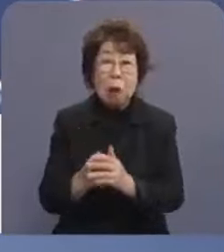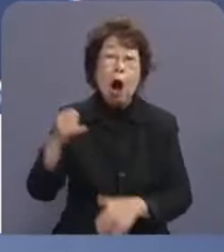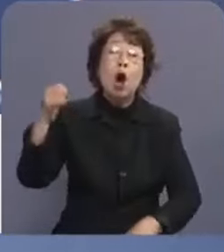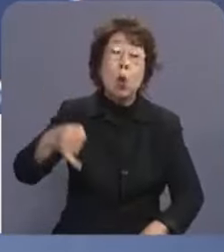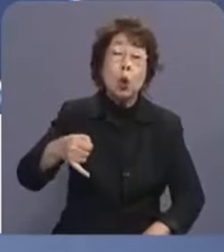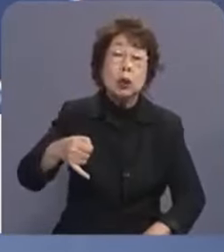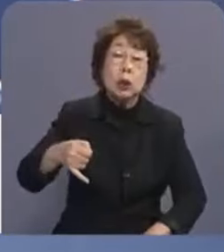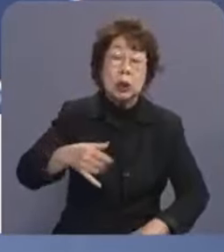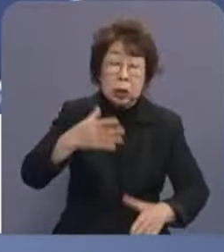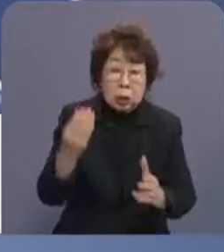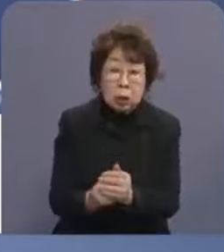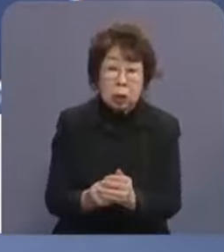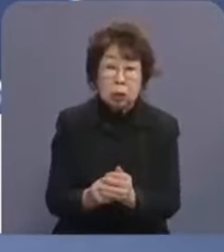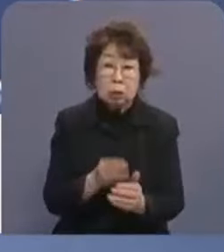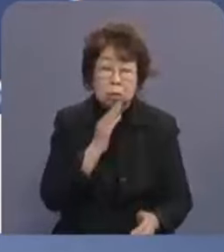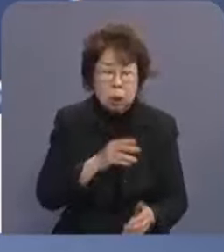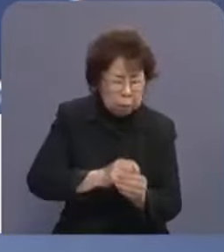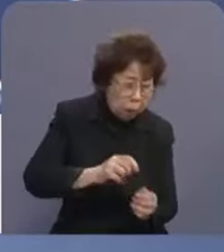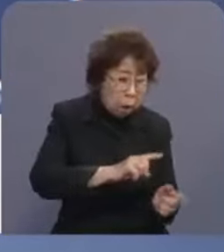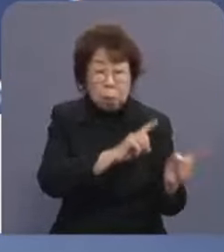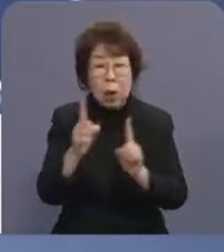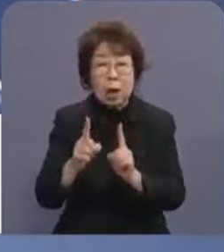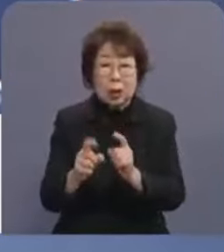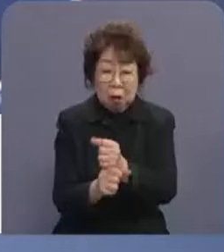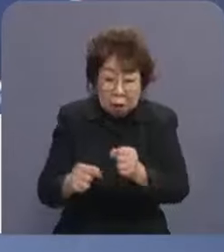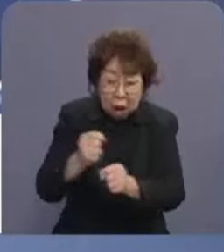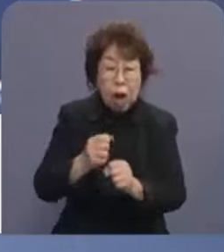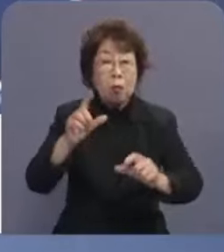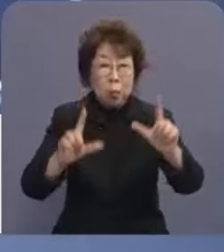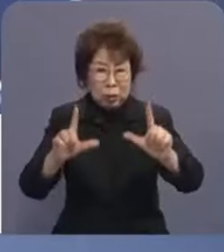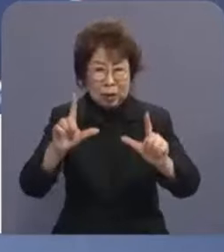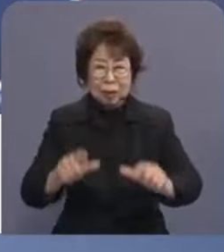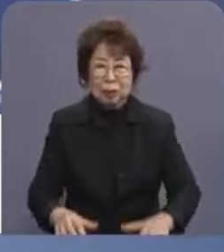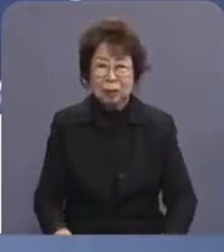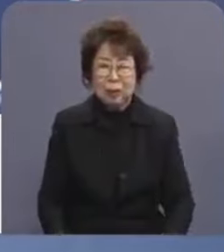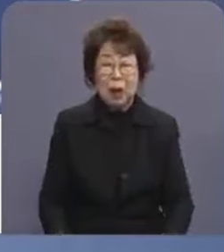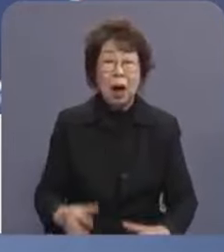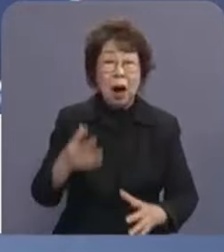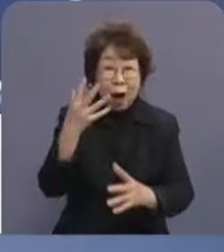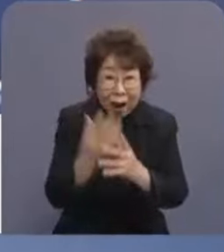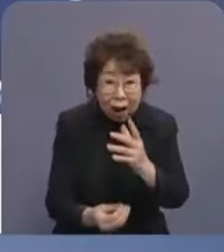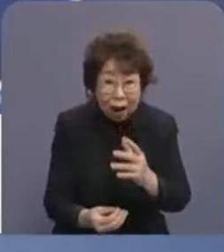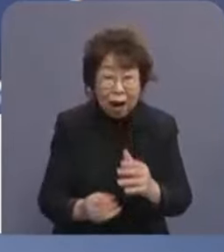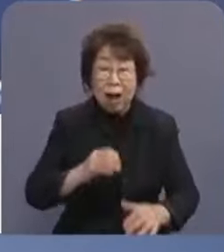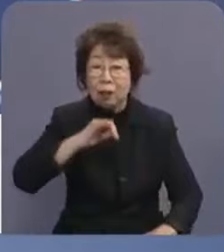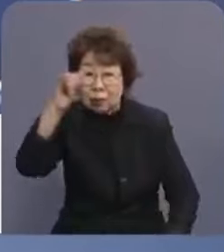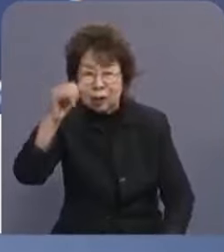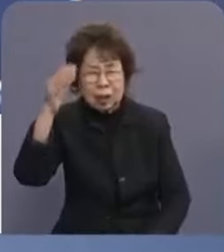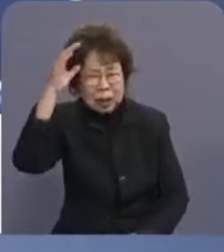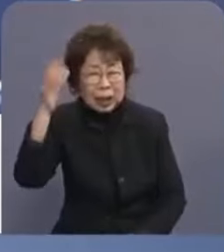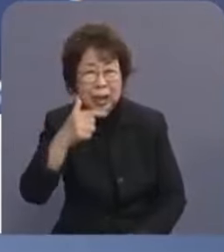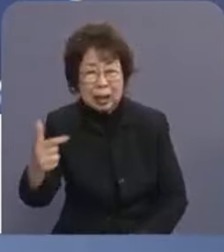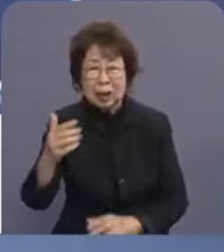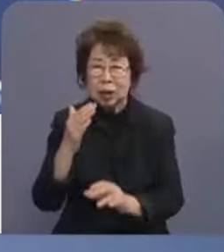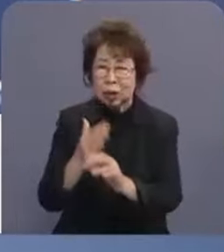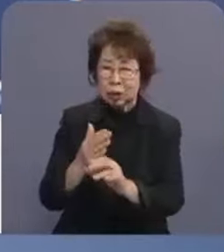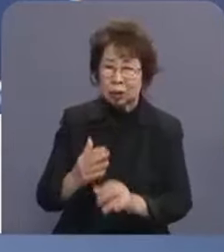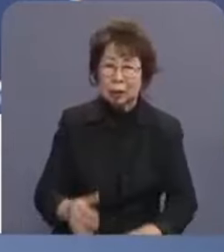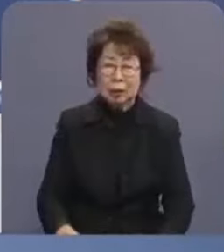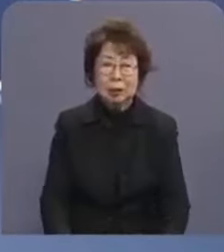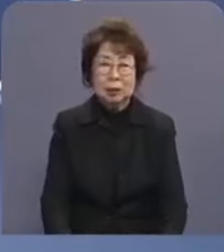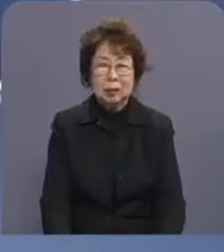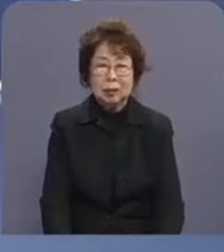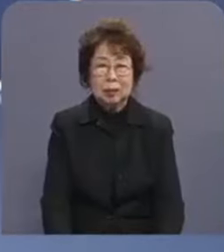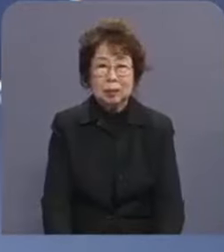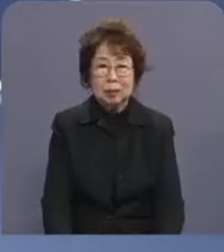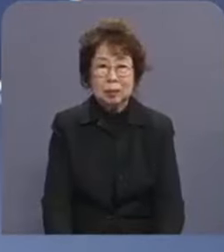꼴찌팀이 맞나 싶을 정도로 180도 달라진 모습을 보이고 있는데요. 창단 첫 우승에 기대감도 높이고 있습니다. 보도에 장성길